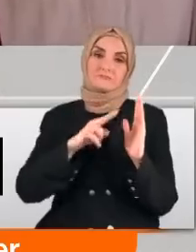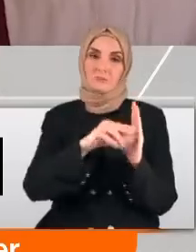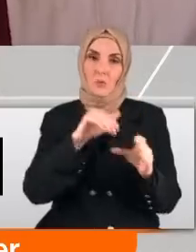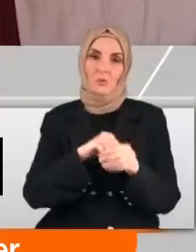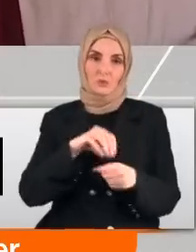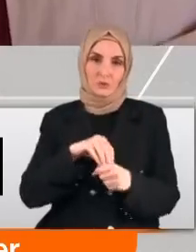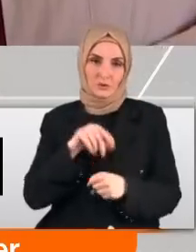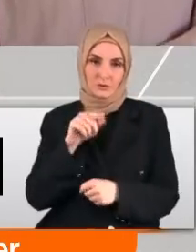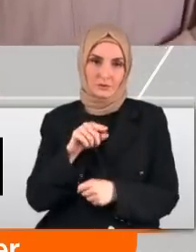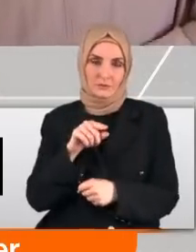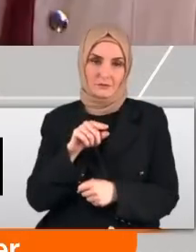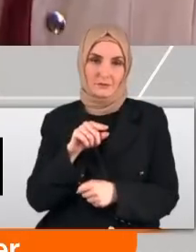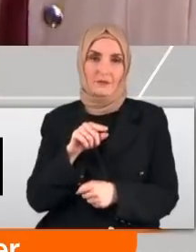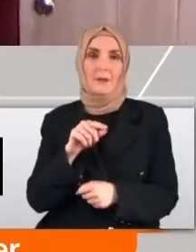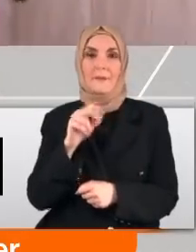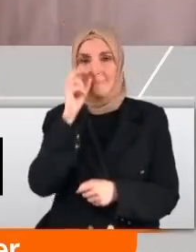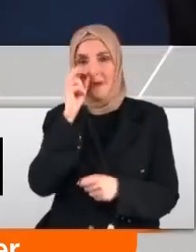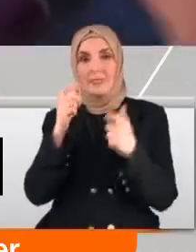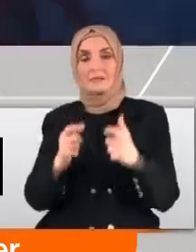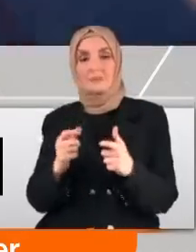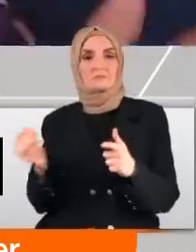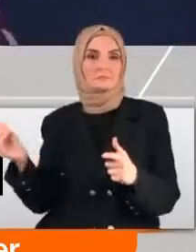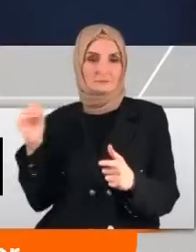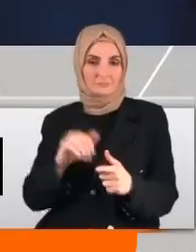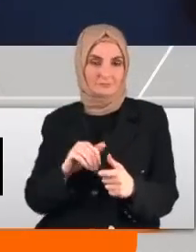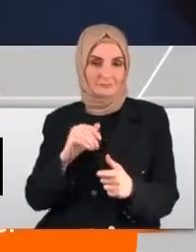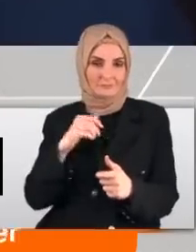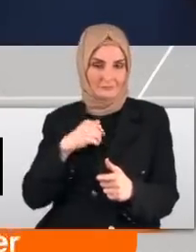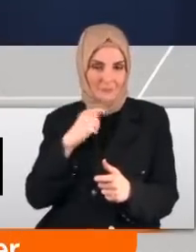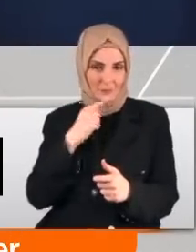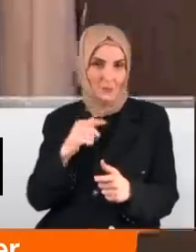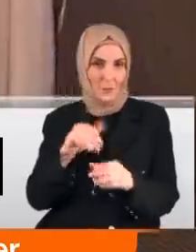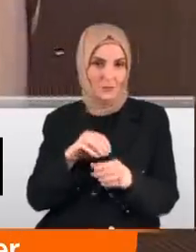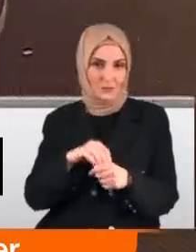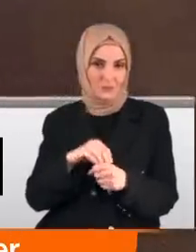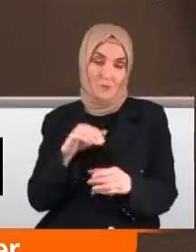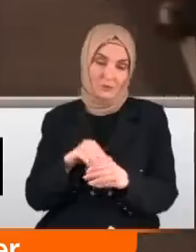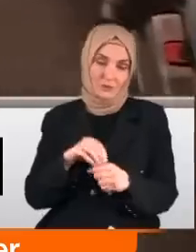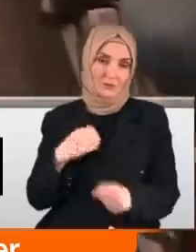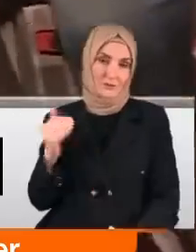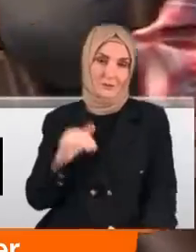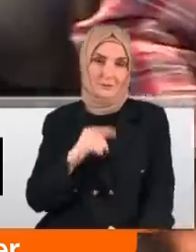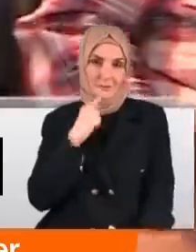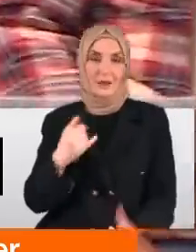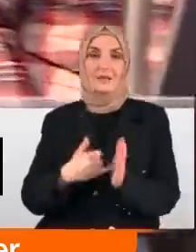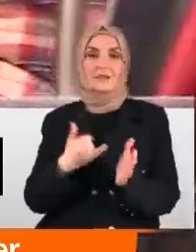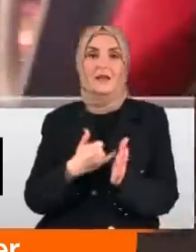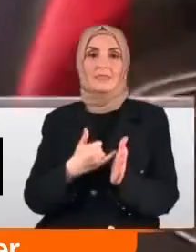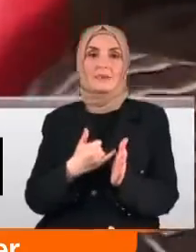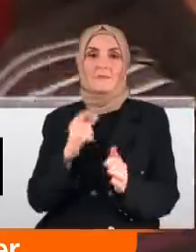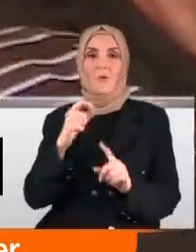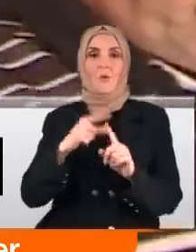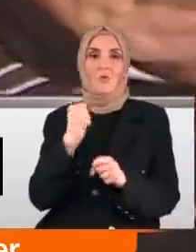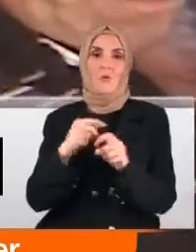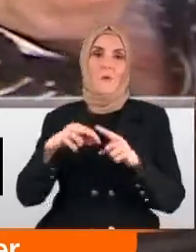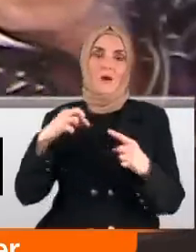geliyorsunuz? Bandırma'dan geliyoruz. Ama o için geldik. Yarın da seçim var. Onun için geldik. Burası Gaziantep otogarı ve en